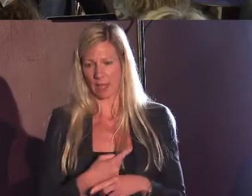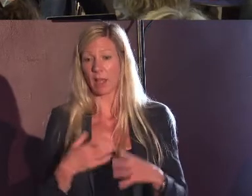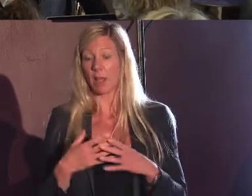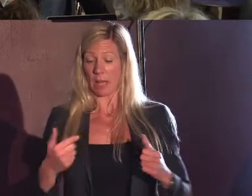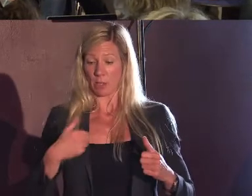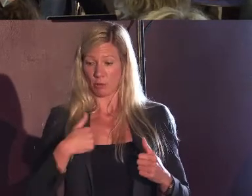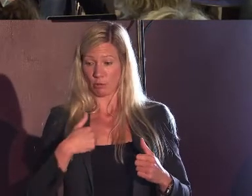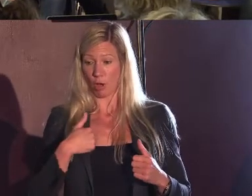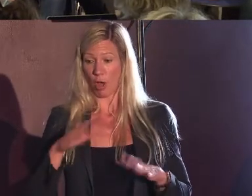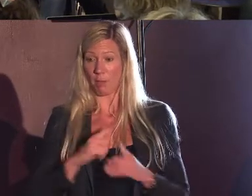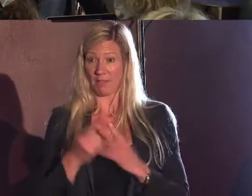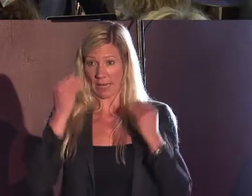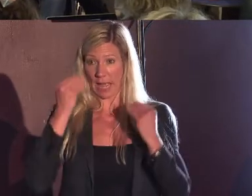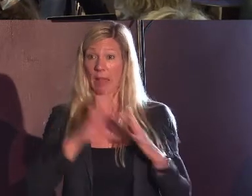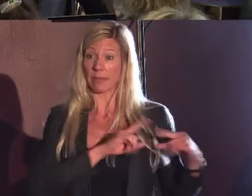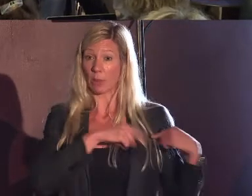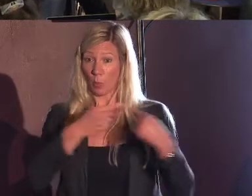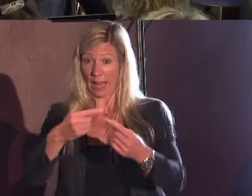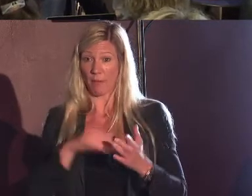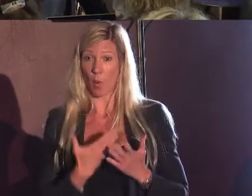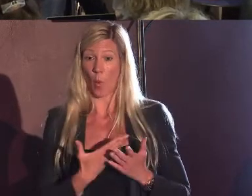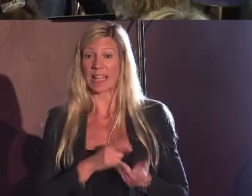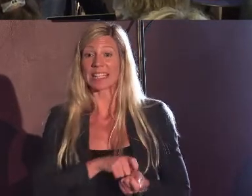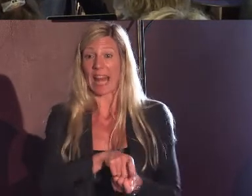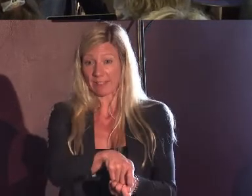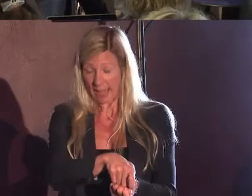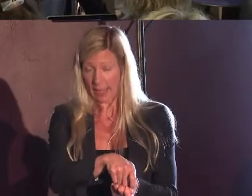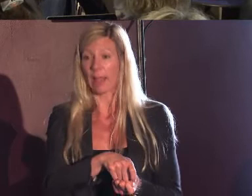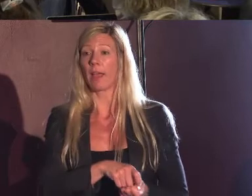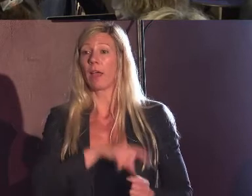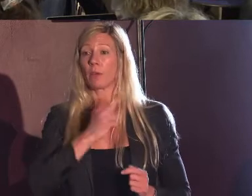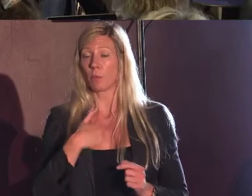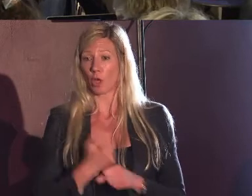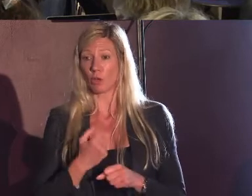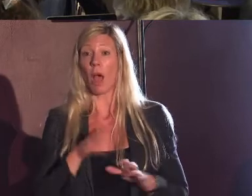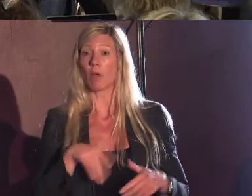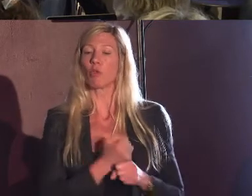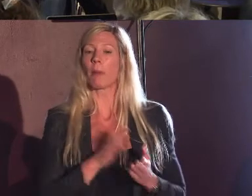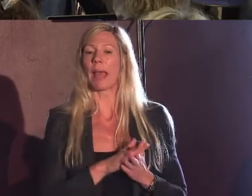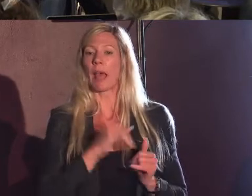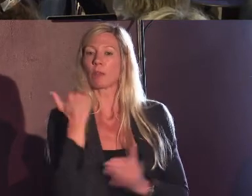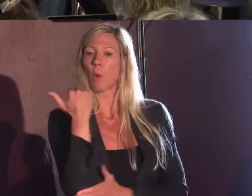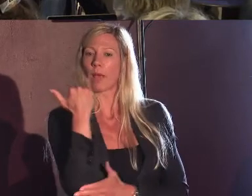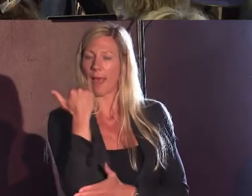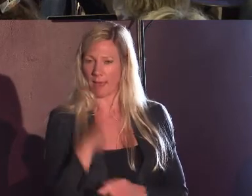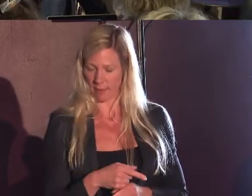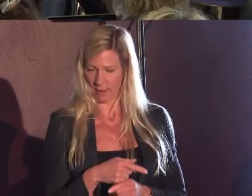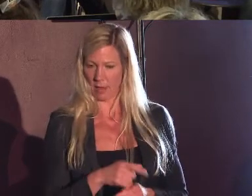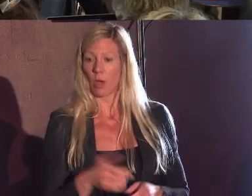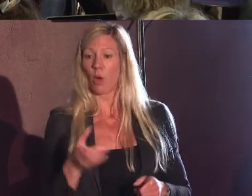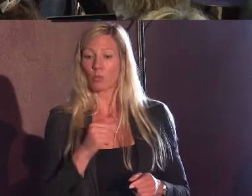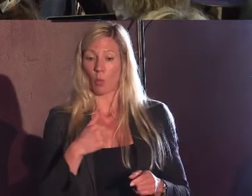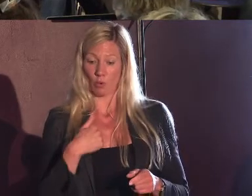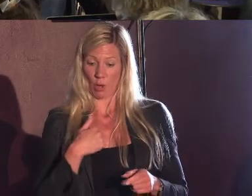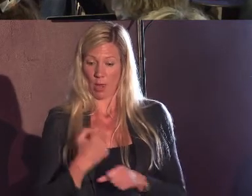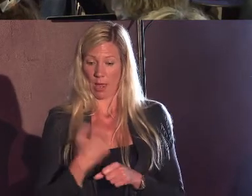är upplärd traditionellt skräddare och jobbar på docka. Jag använder